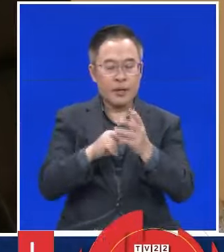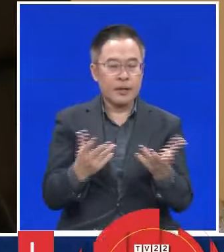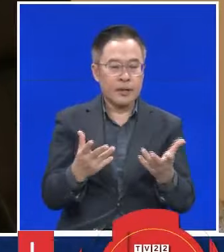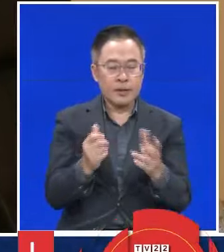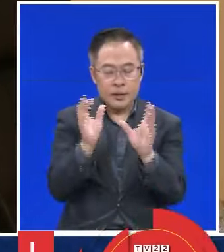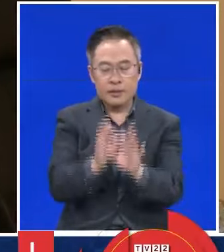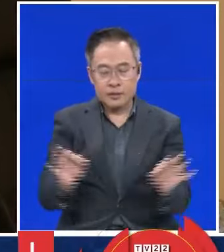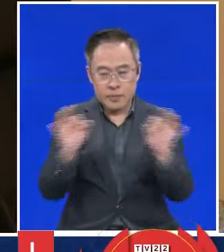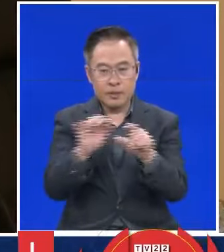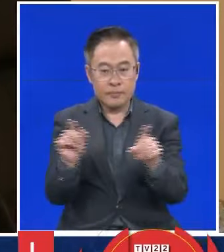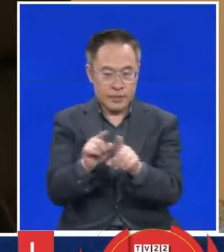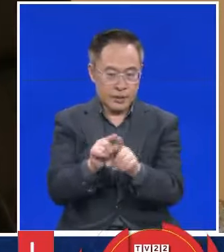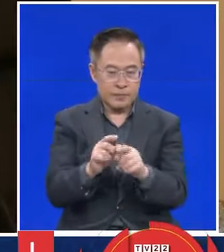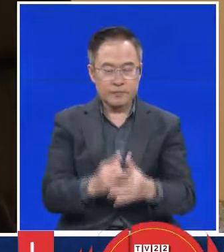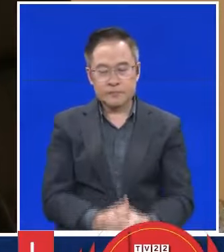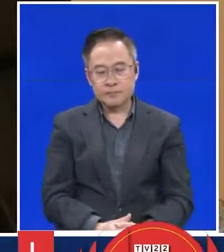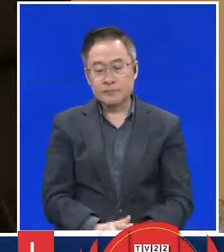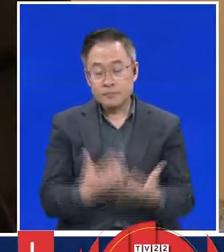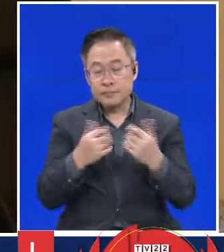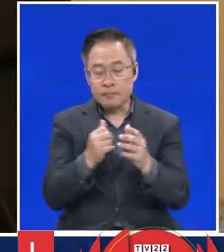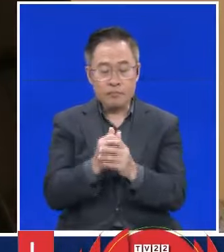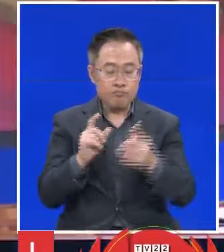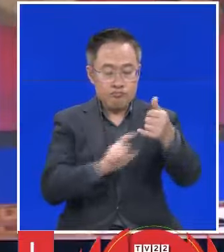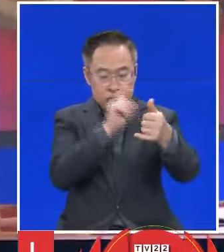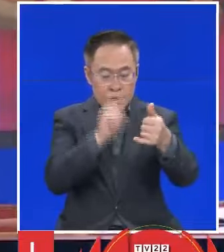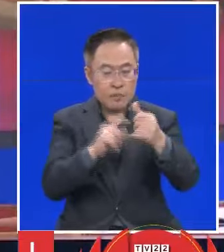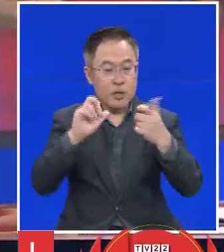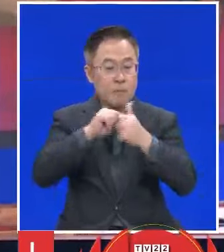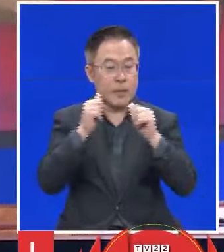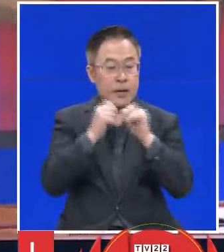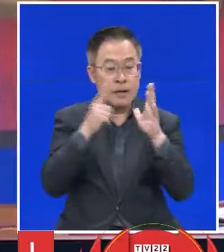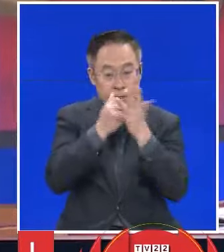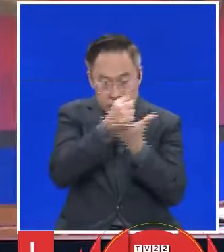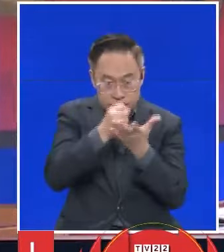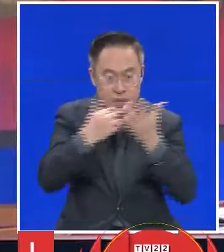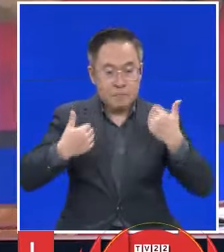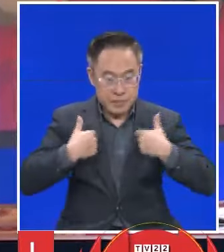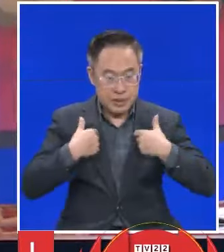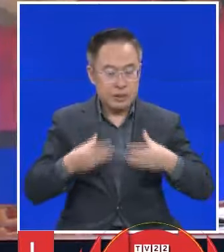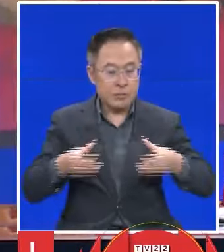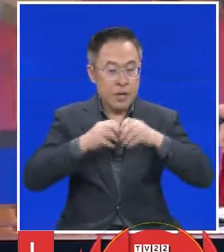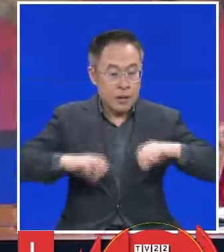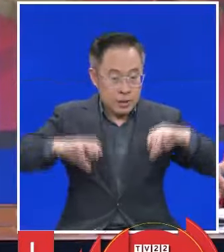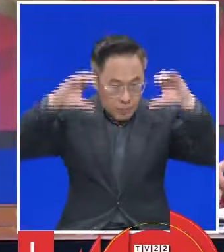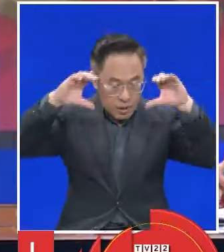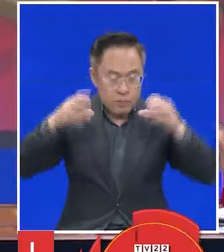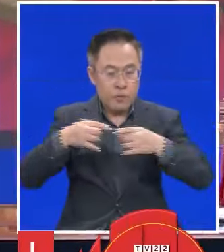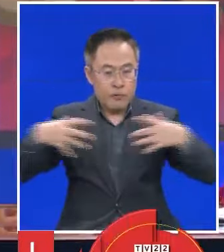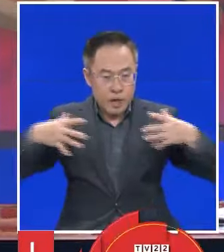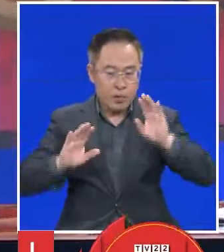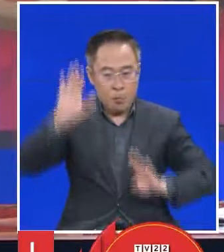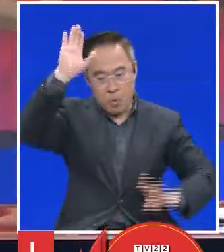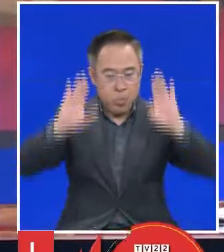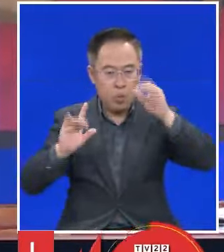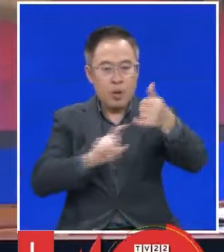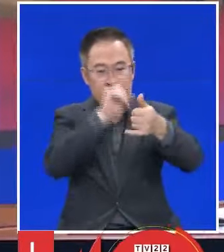็นอกเหนือจากประเด็นนี้นะคะก็จะมีการตั้งกระทู้ถามในเรื่องของยาเสพติดด้วยนะคะทั้งพรรคร่วมรัฐบาลแล้วก็พรรคฝ่ายค้านเดี๋ยวก็ต้องร